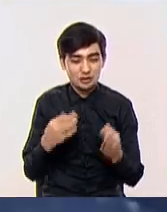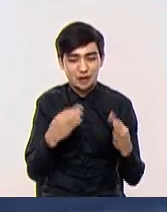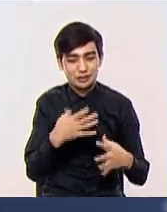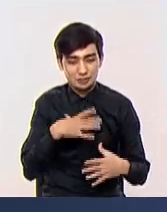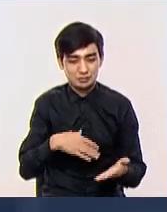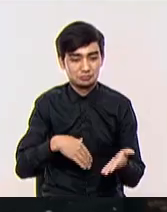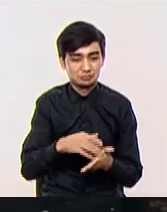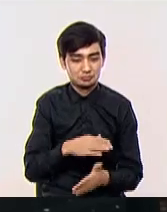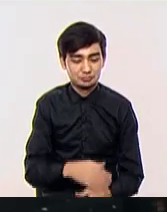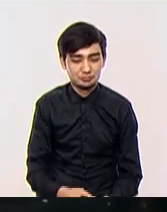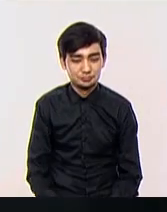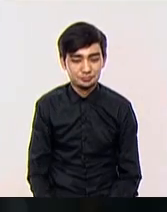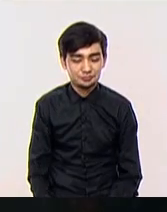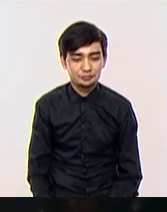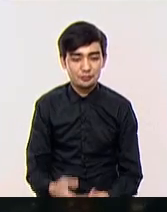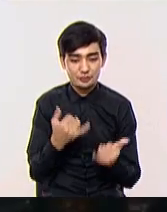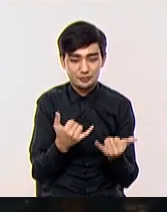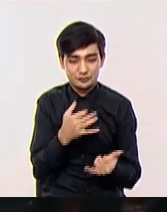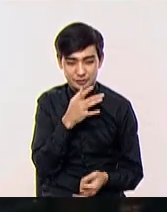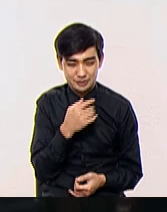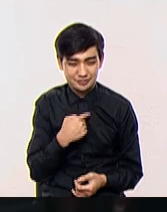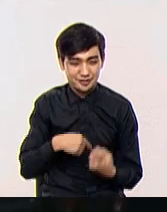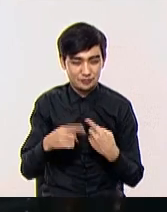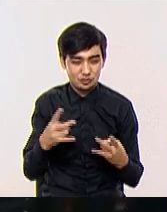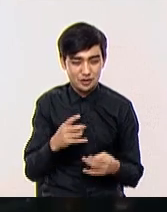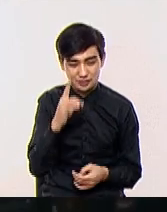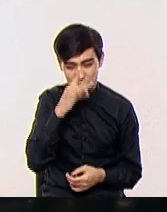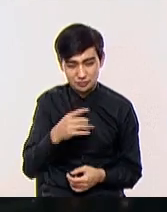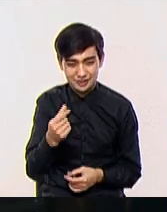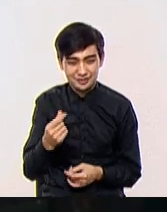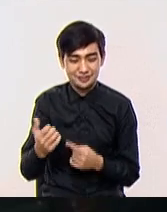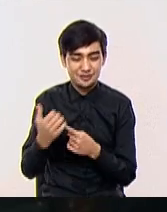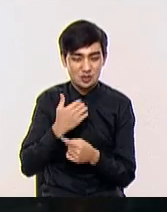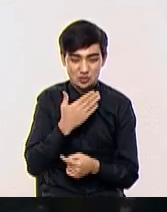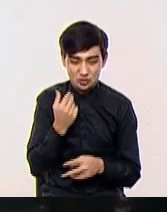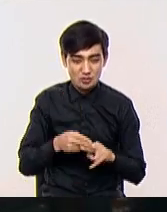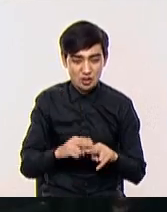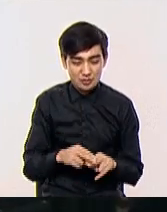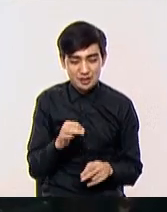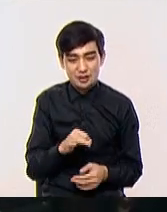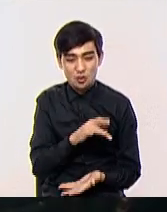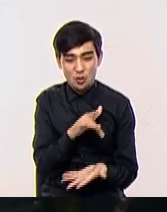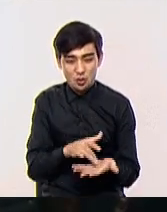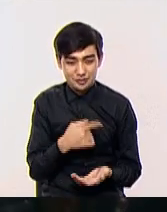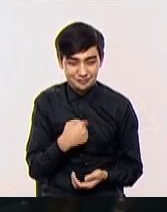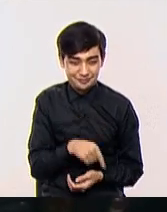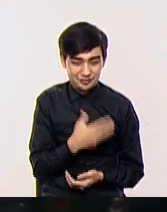кері қайтарыпты. Қазіргі уақытта біздерге республикалық бюджеттен ақша бөлінбегеннен кейін қалалық бюджетте бұндай